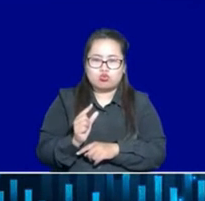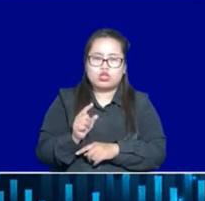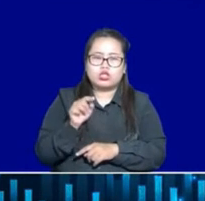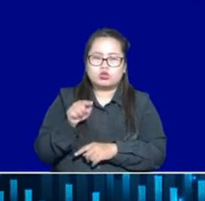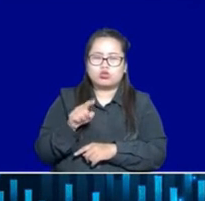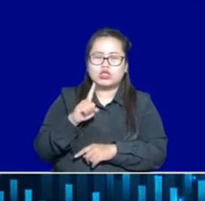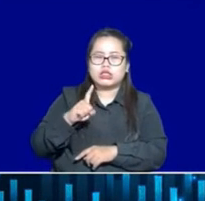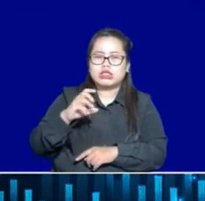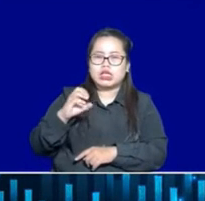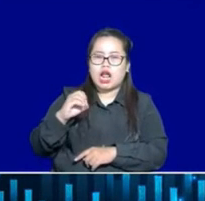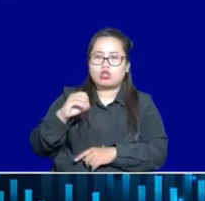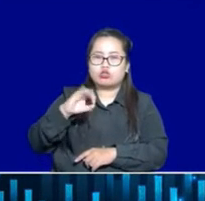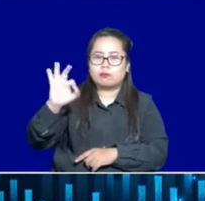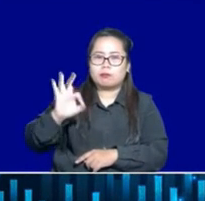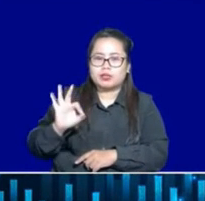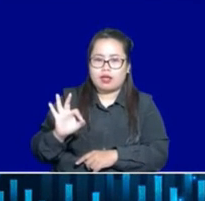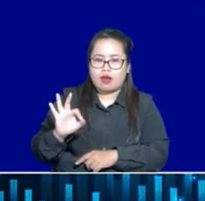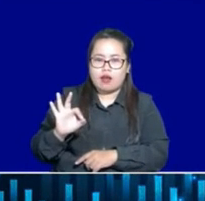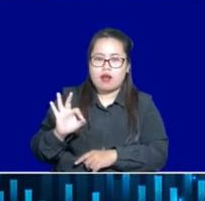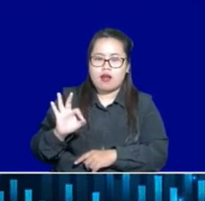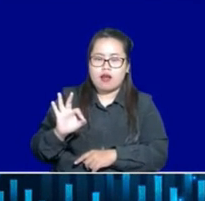100%